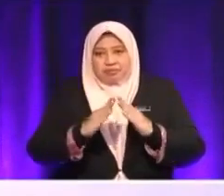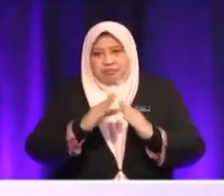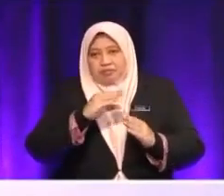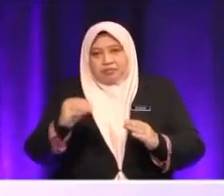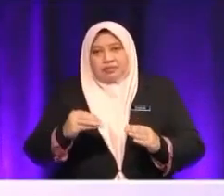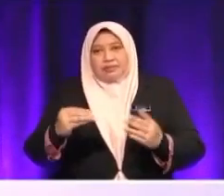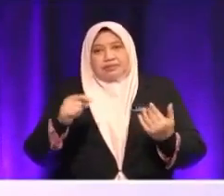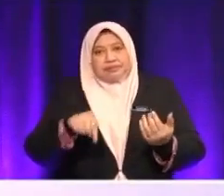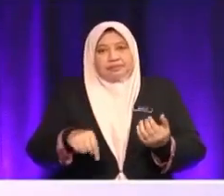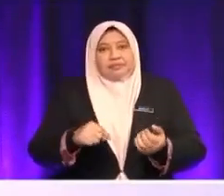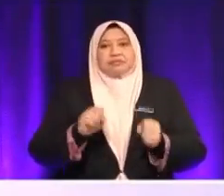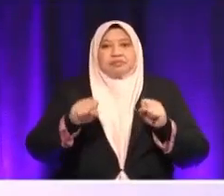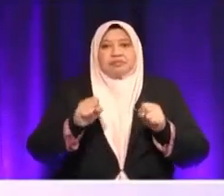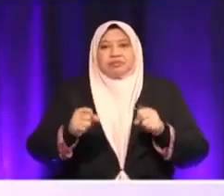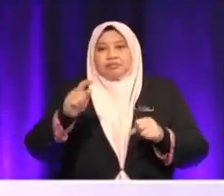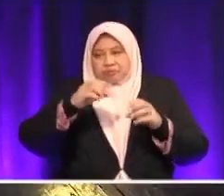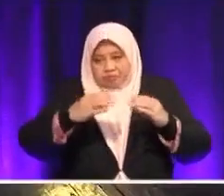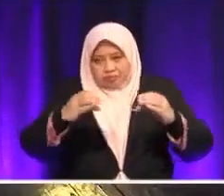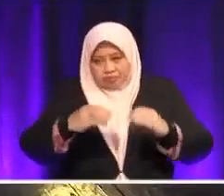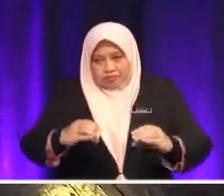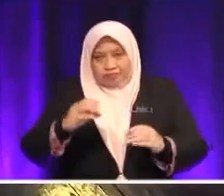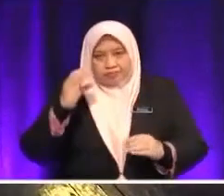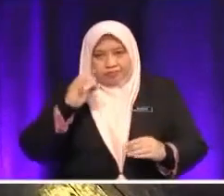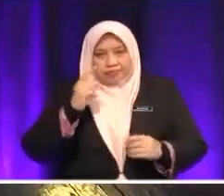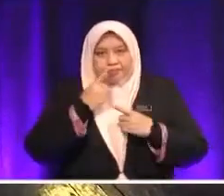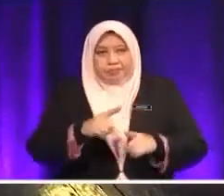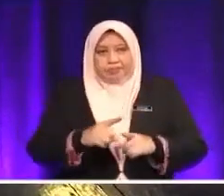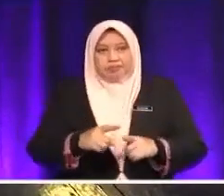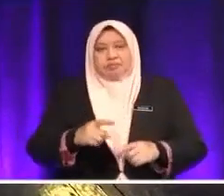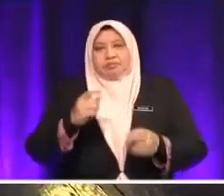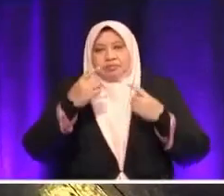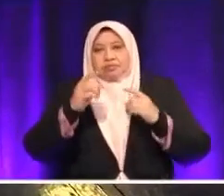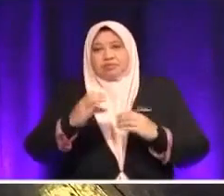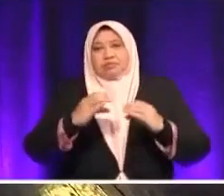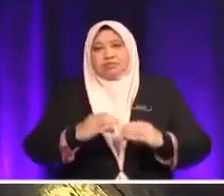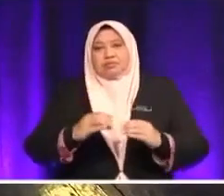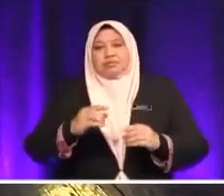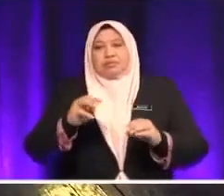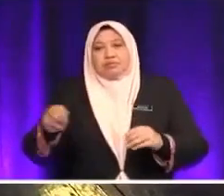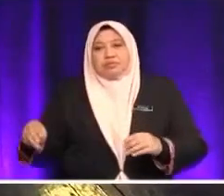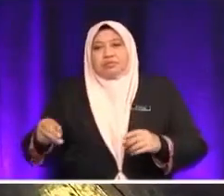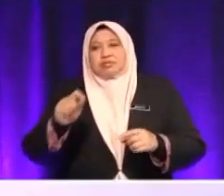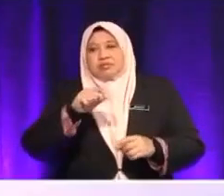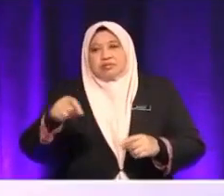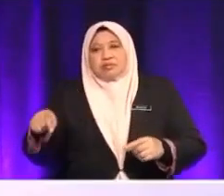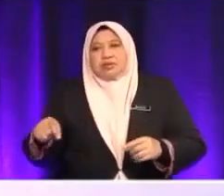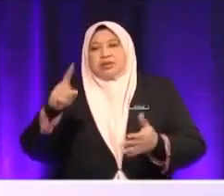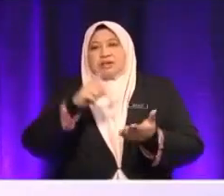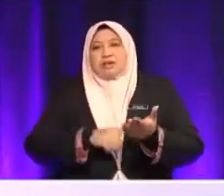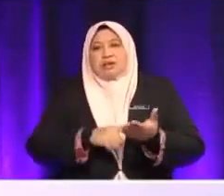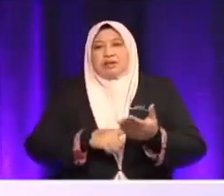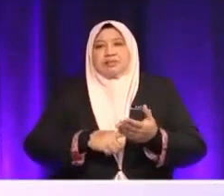menjawab Oke selain daripada titik minimal murid-murid Saya menulis apakah nilai titik